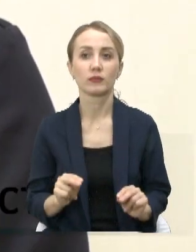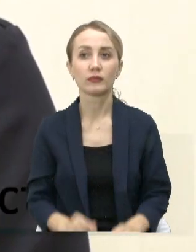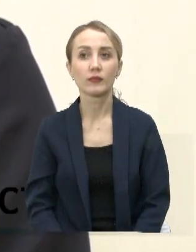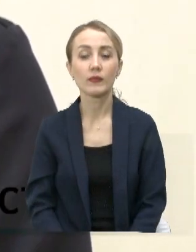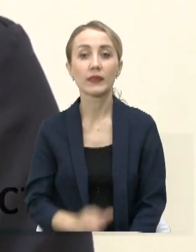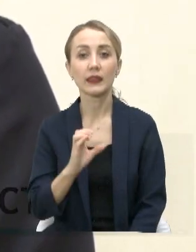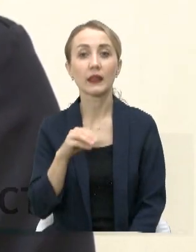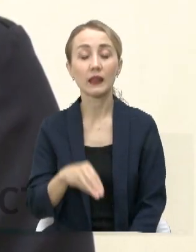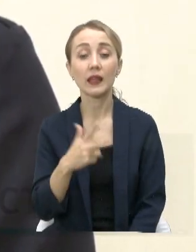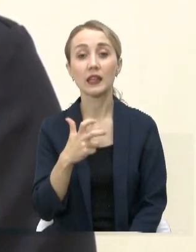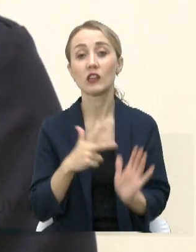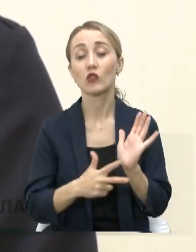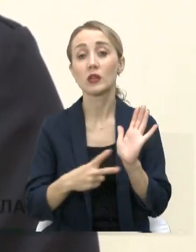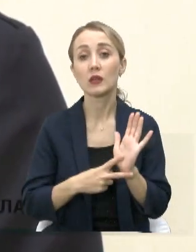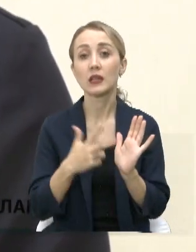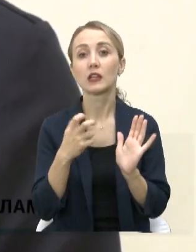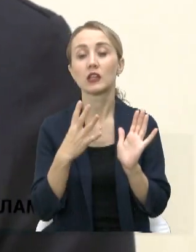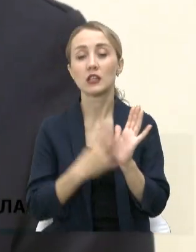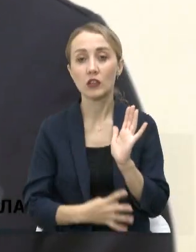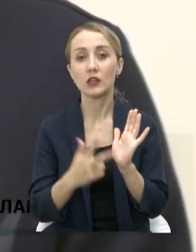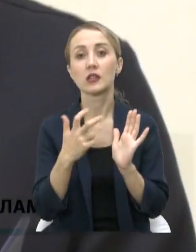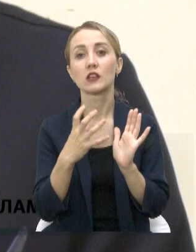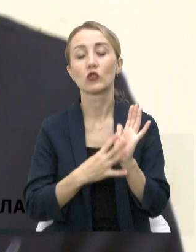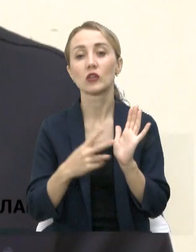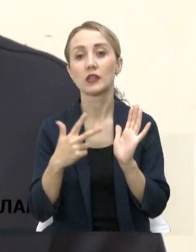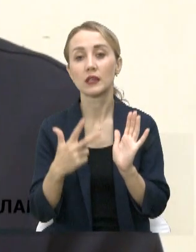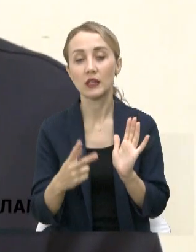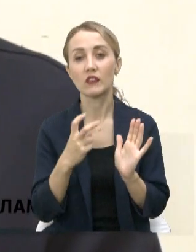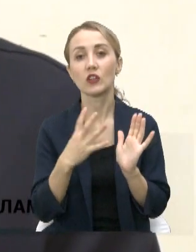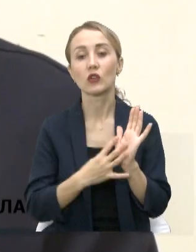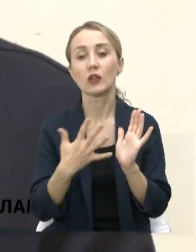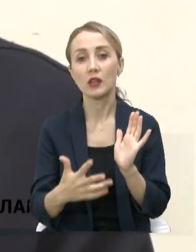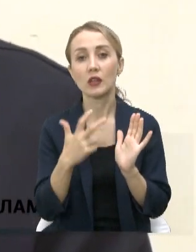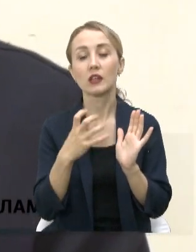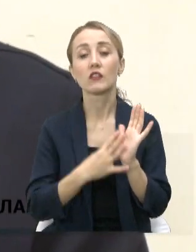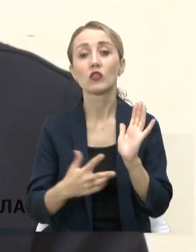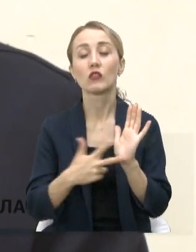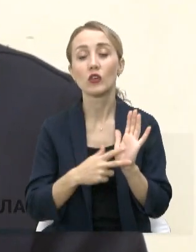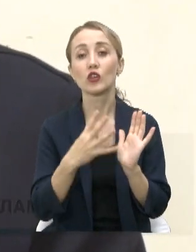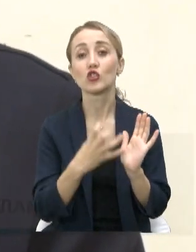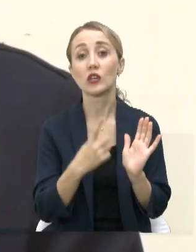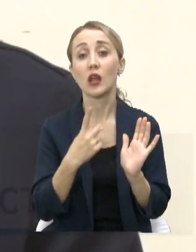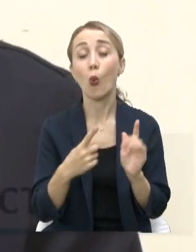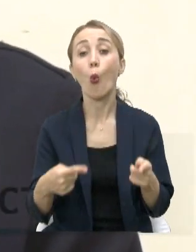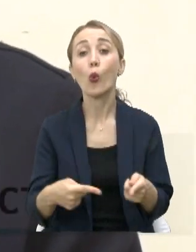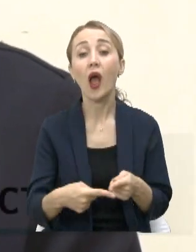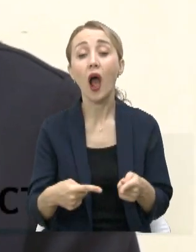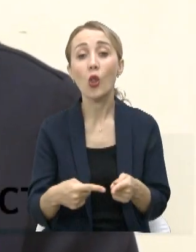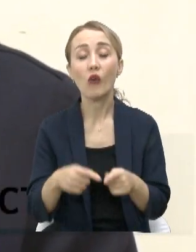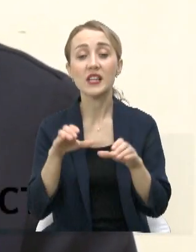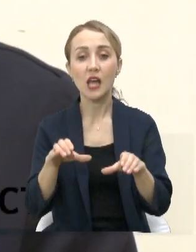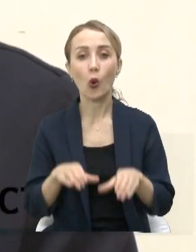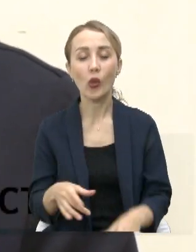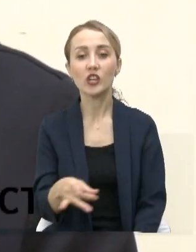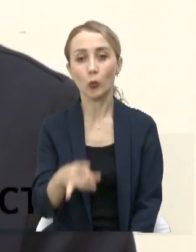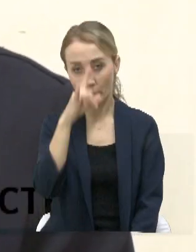статьями 387, 390, 393, 395, 398, 401 Уголовно-процессуального кодекса